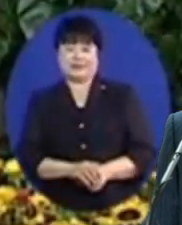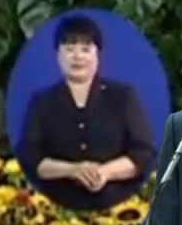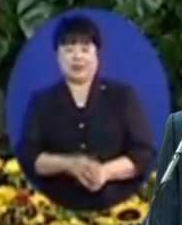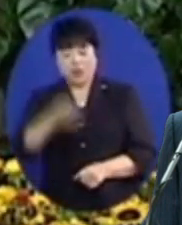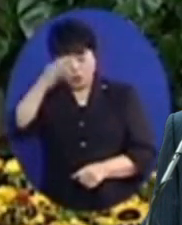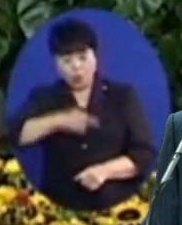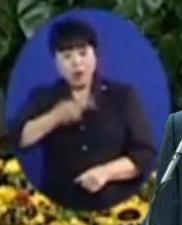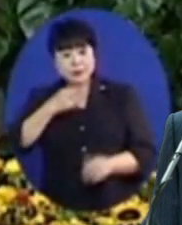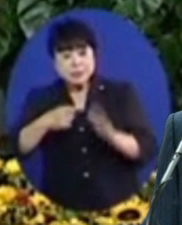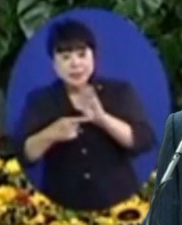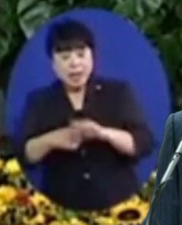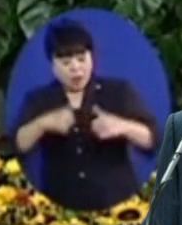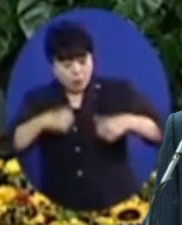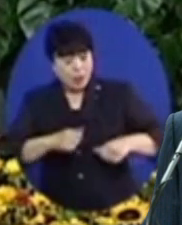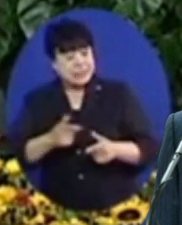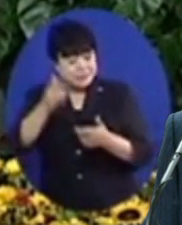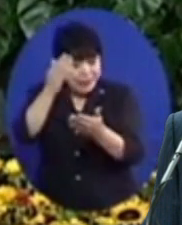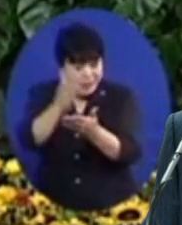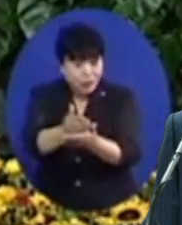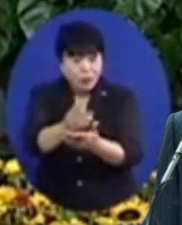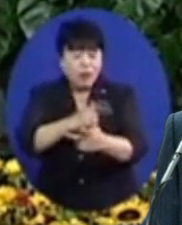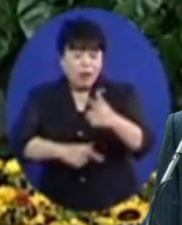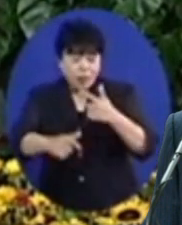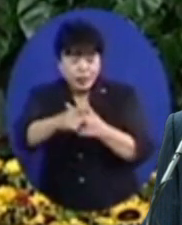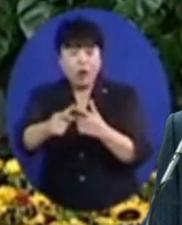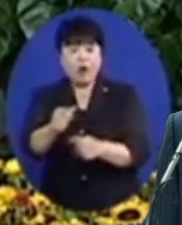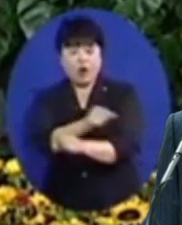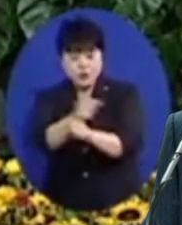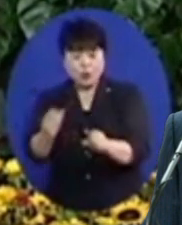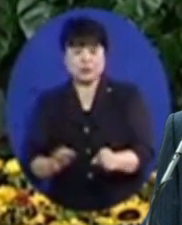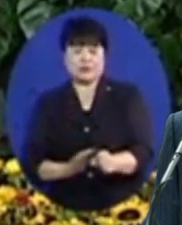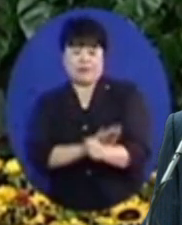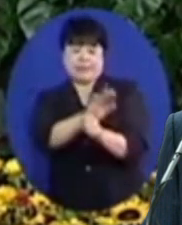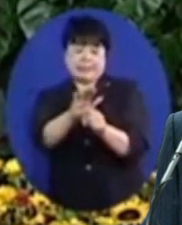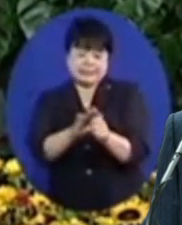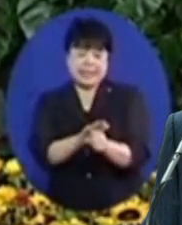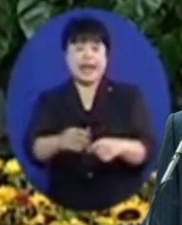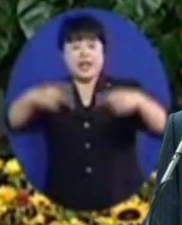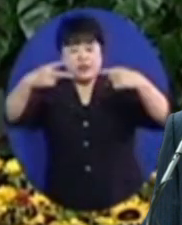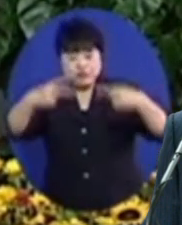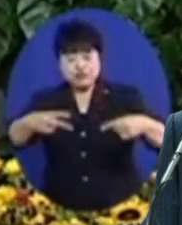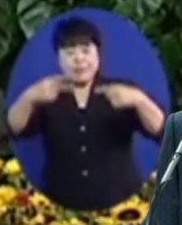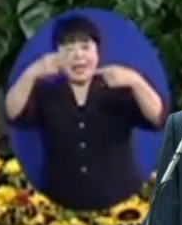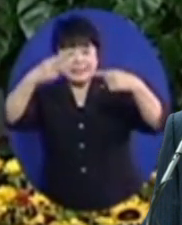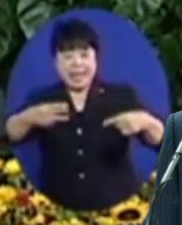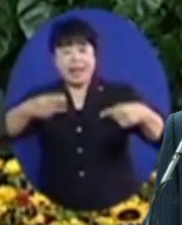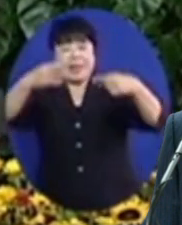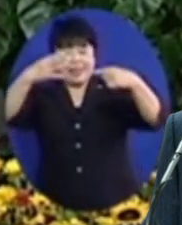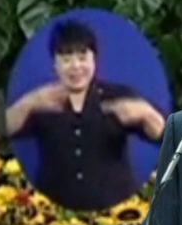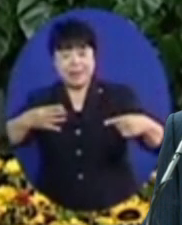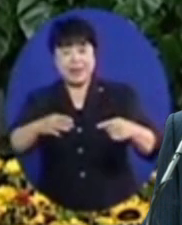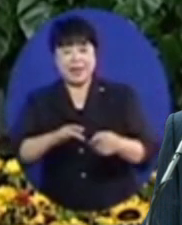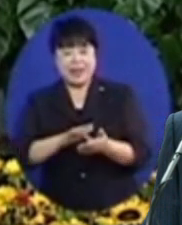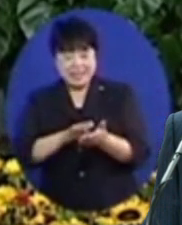않을 때 포기할 것이 아니라 오히려 용서와 사랑이란 처방약을 두 배로 늘려야 하고 세 배로 늘려야 하는